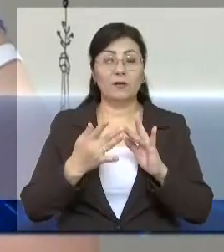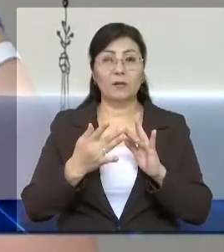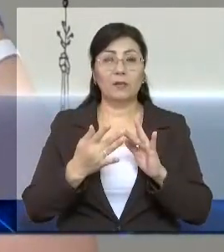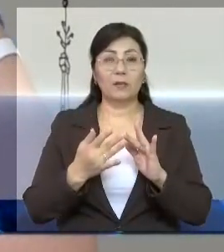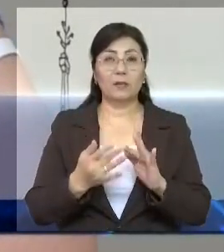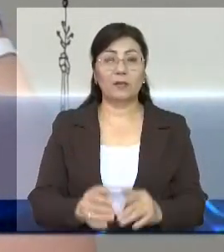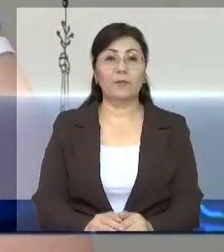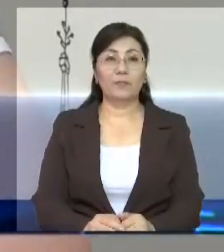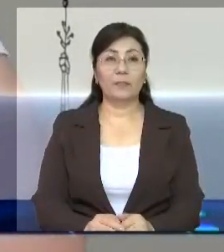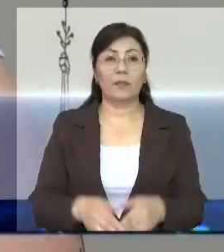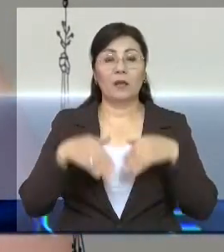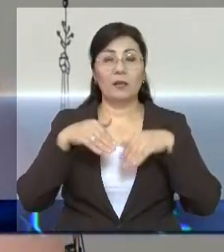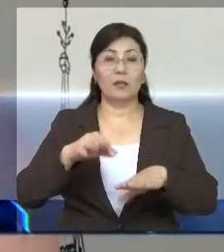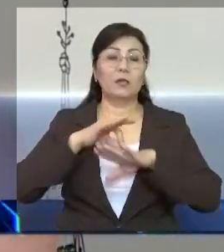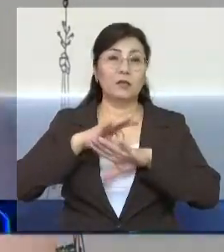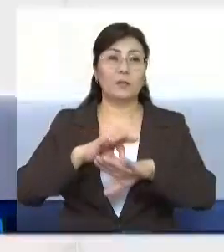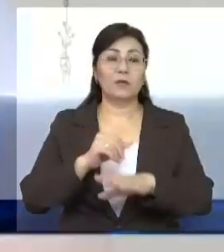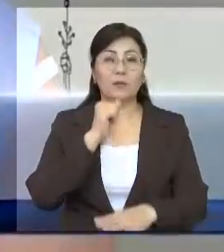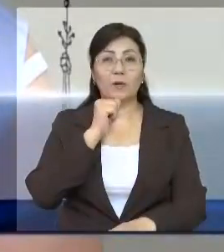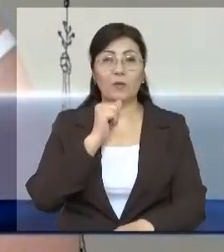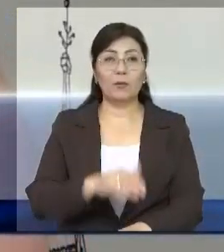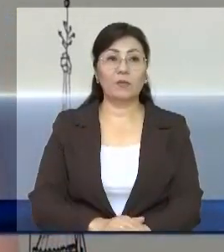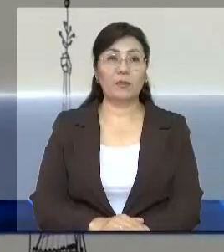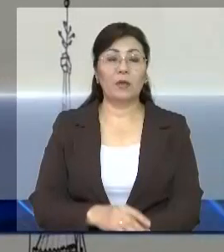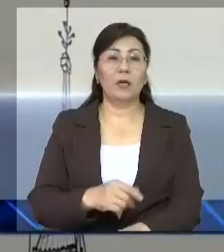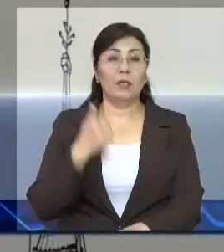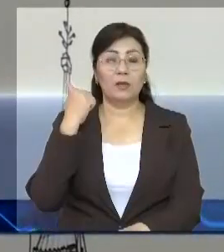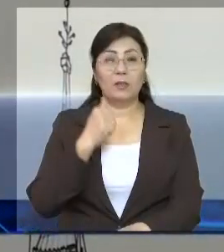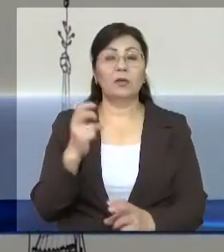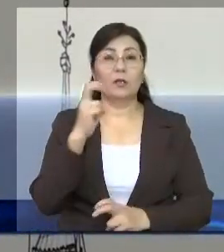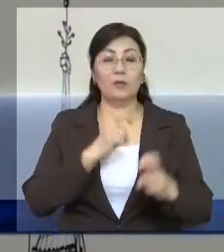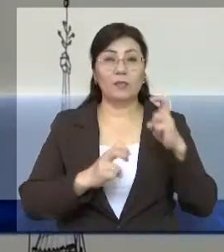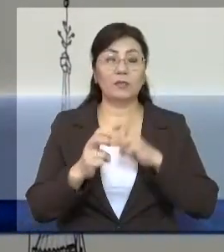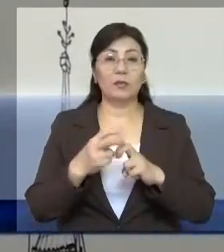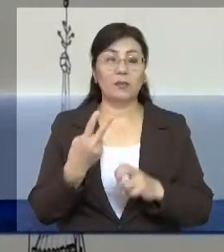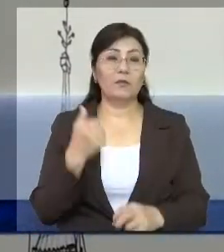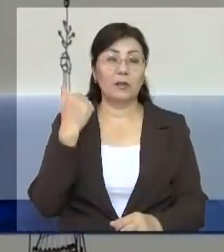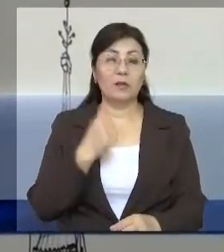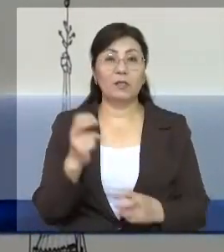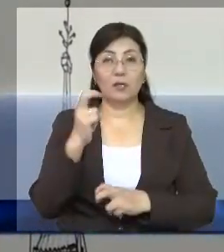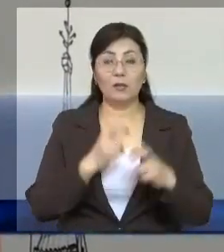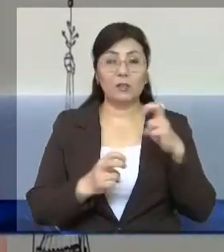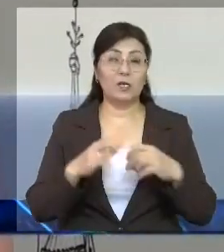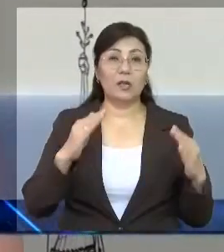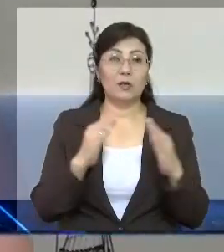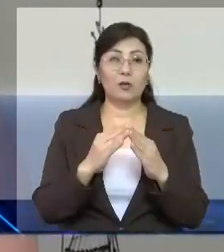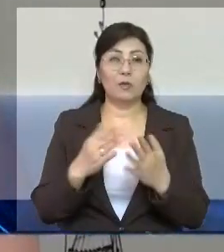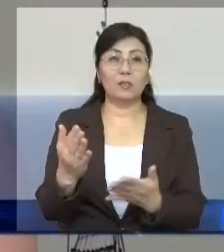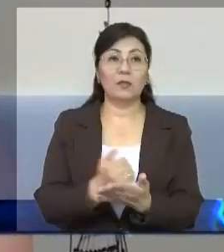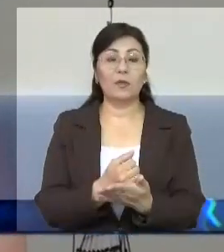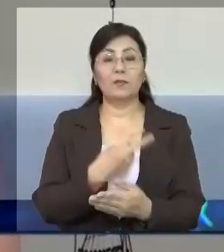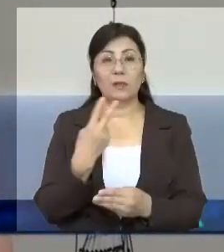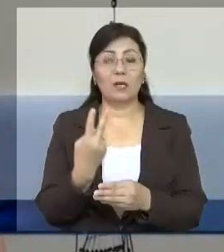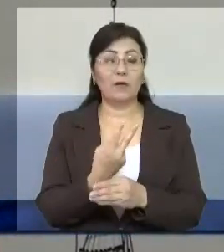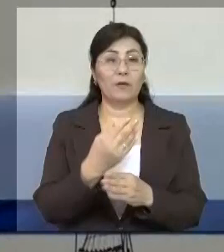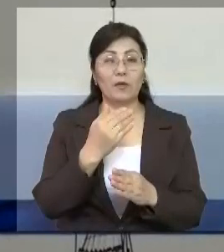ссылку и решила пройти, попробовать. Неделю искали, где-то 2 недели ушло у нас на это. И нашли вторичное